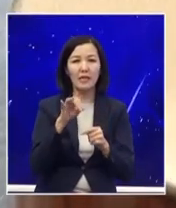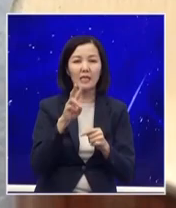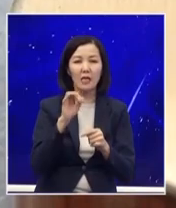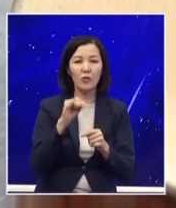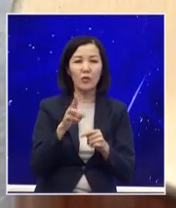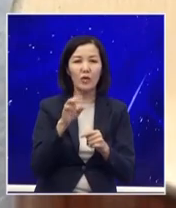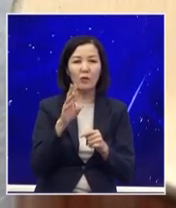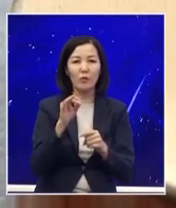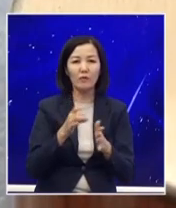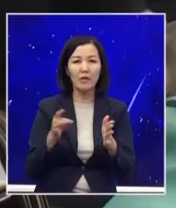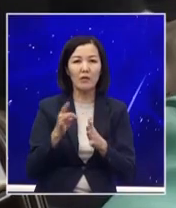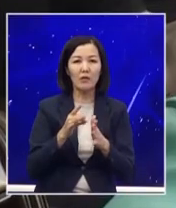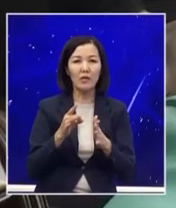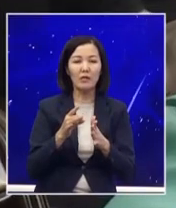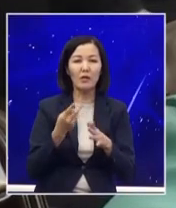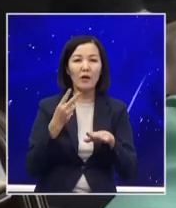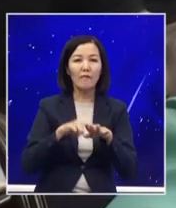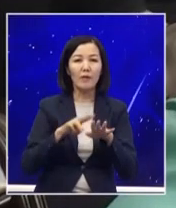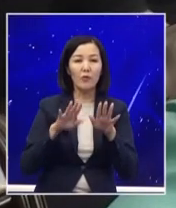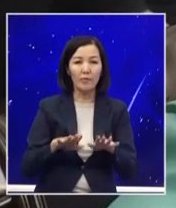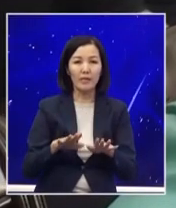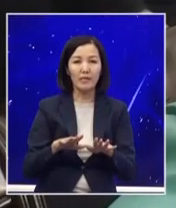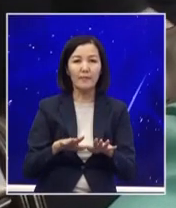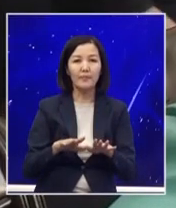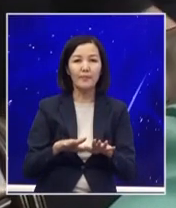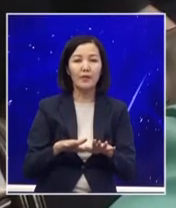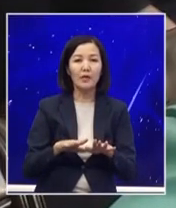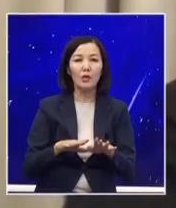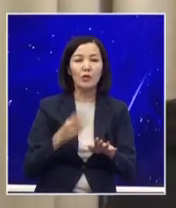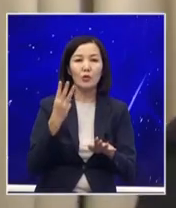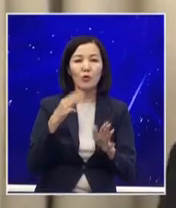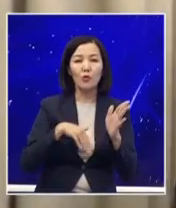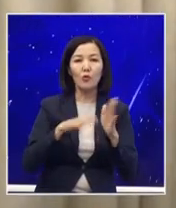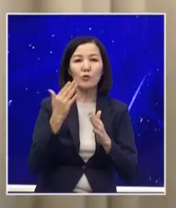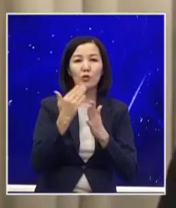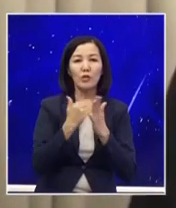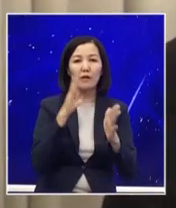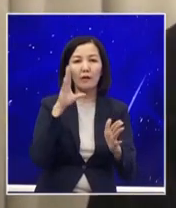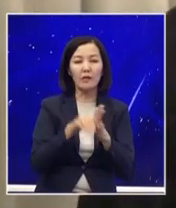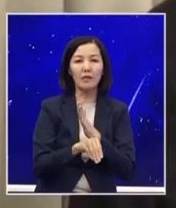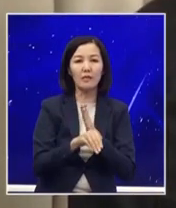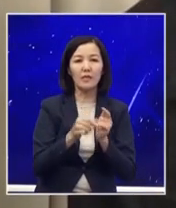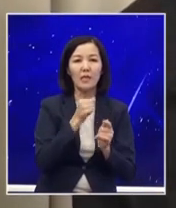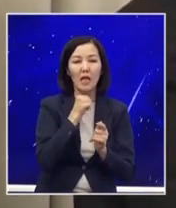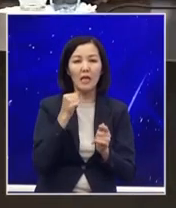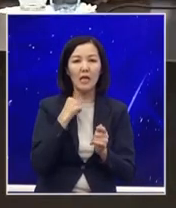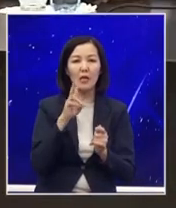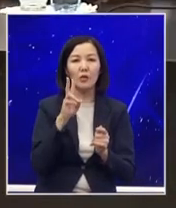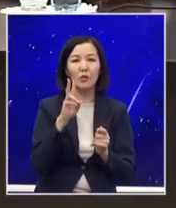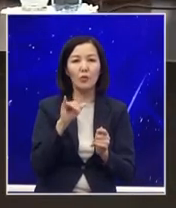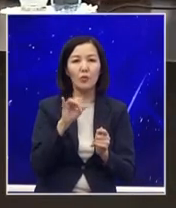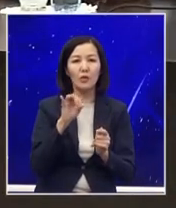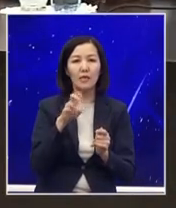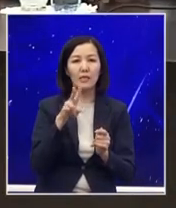из Кирбулакского района присвоили почетное второе место. Замкнул тройку лидеров акын-импровизатор из Талгара